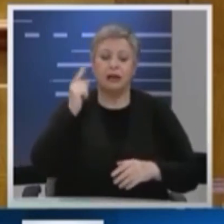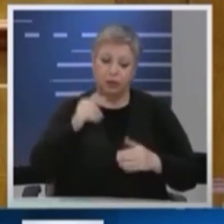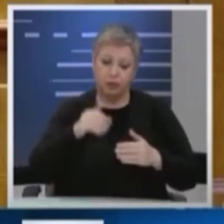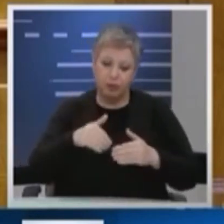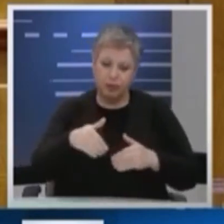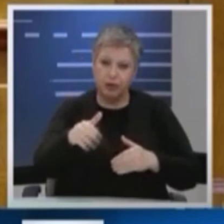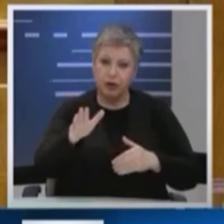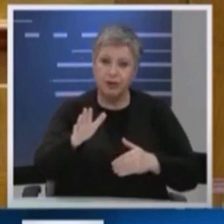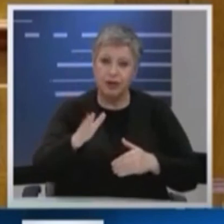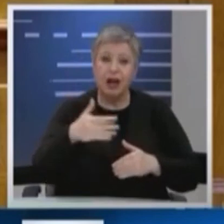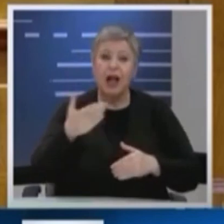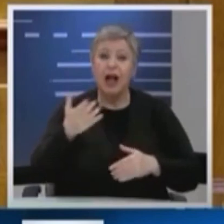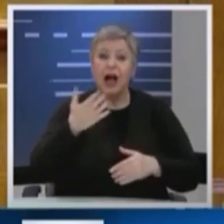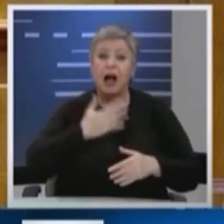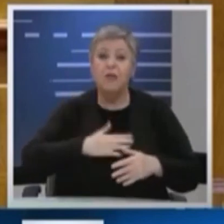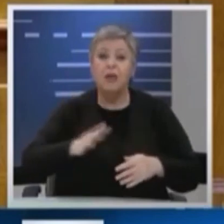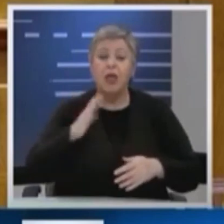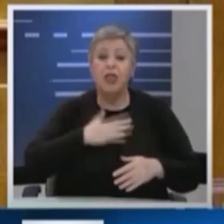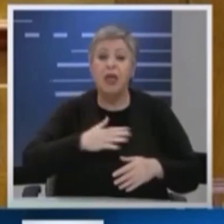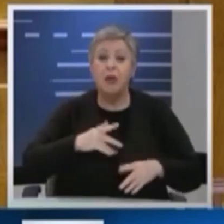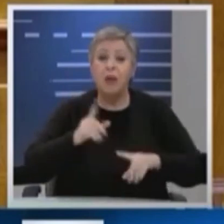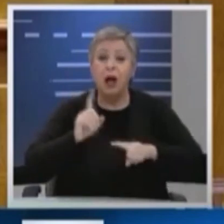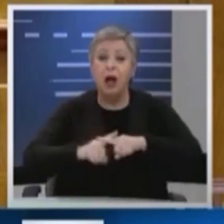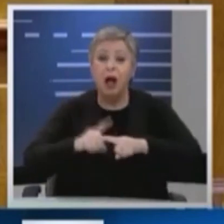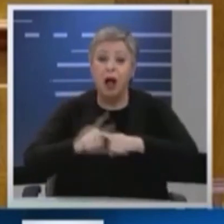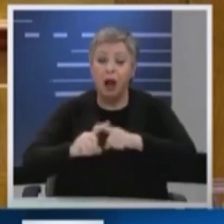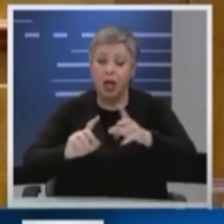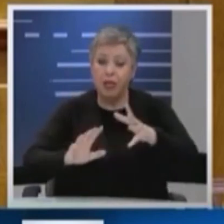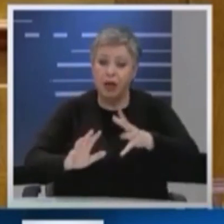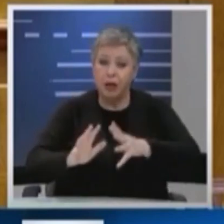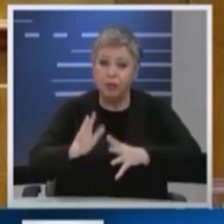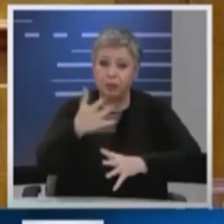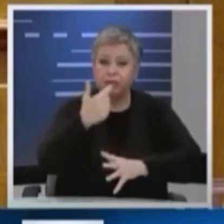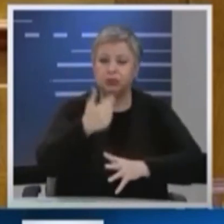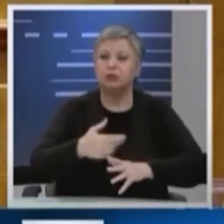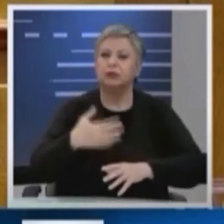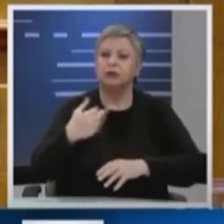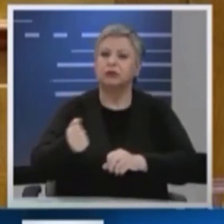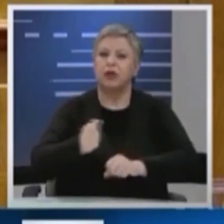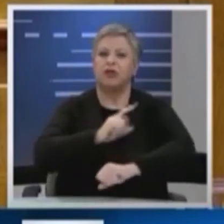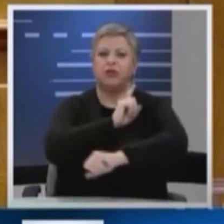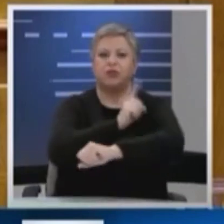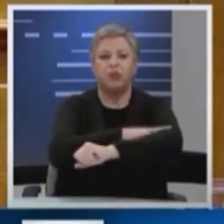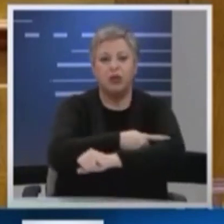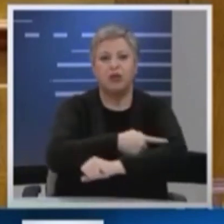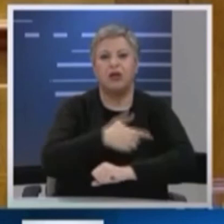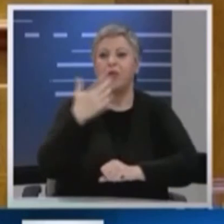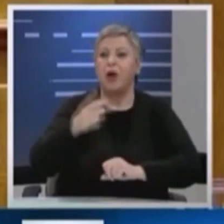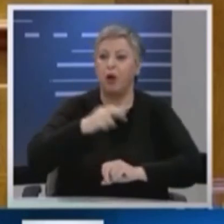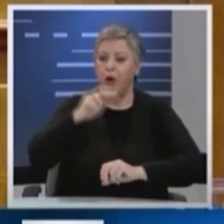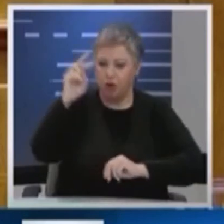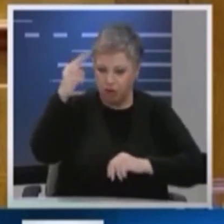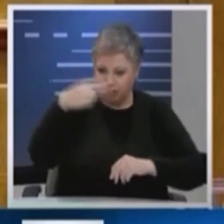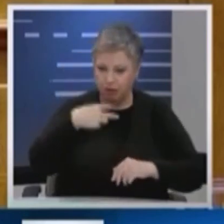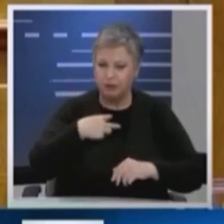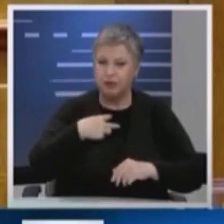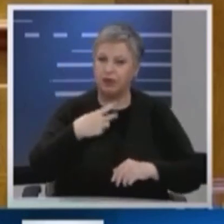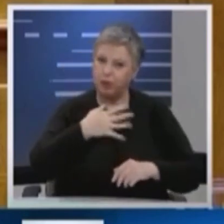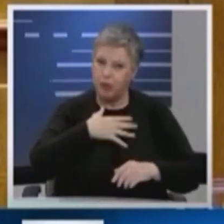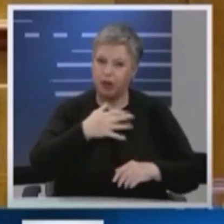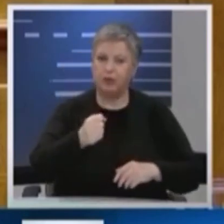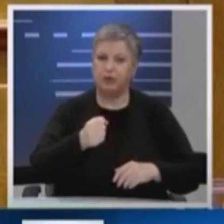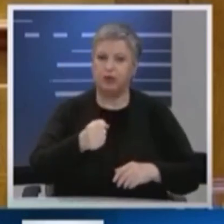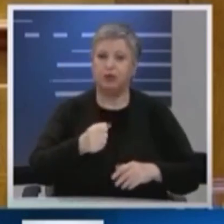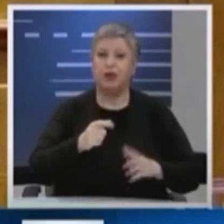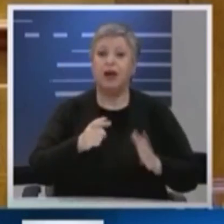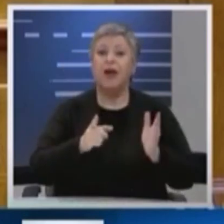τη χώρα στο ξέφωτο. Να δώσουμε στην Ελλάδα τη χαμένη της ισχύ και αξιοπιστία. Φτάνει να